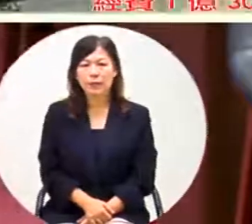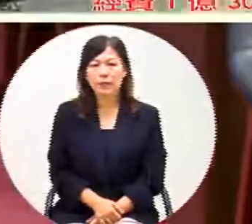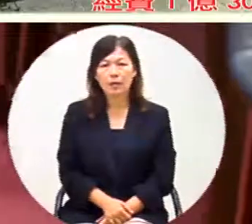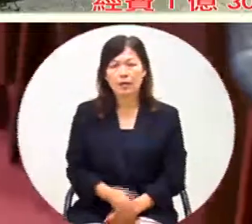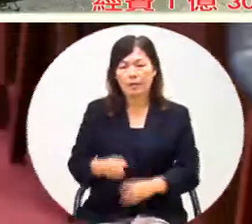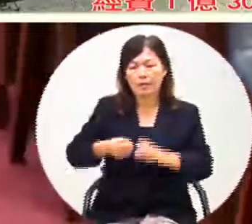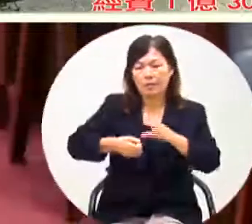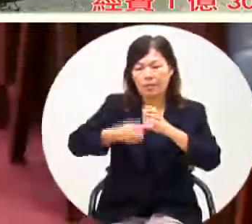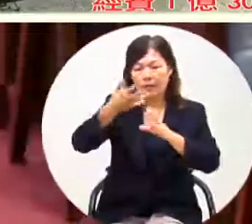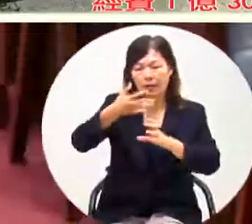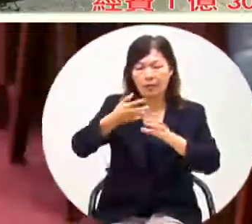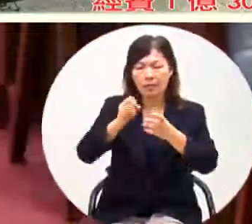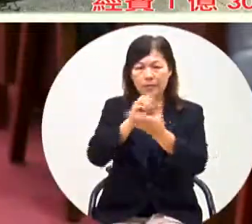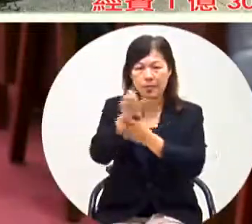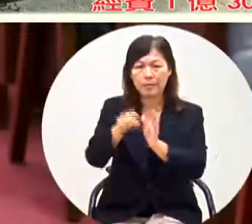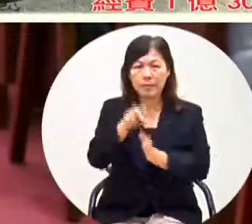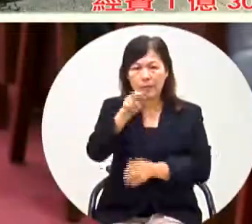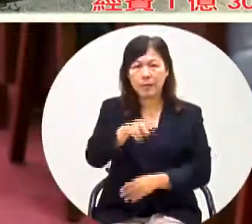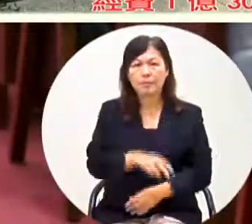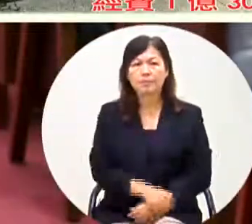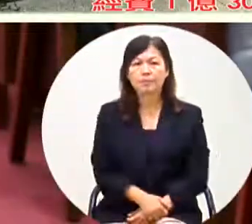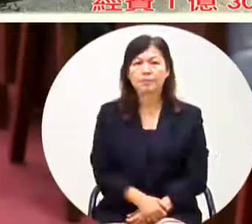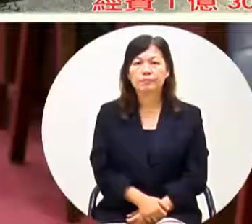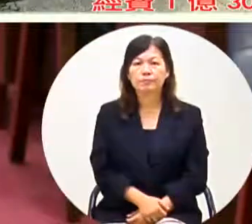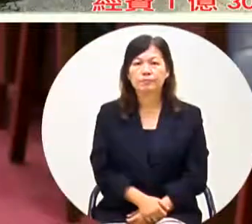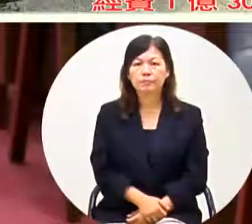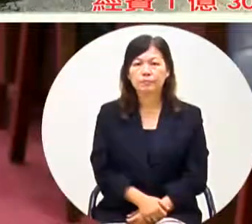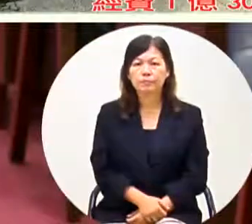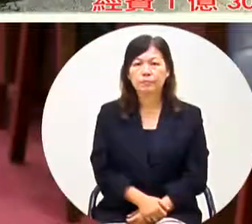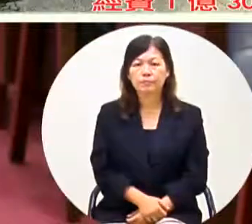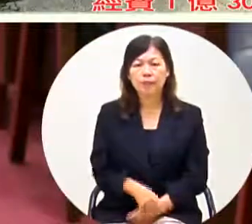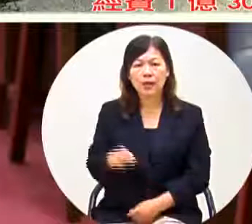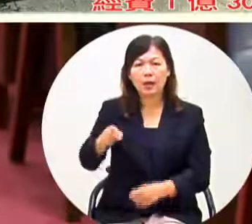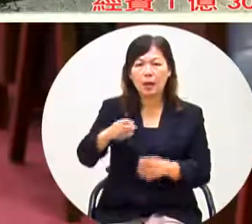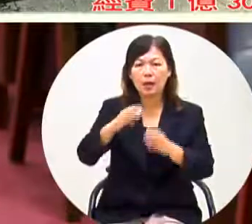下，市长啊，